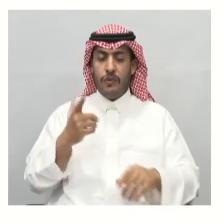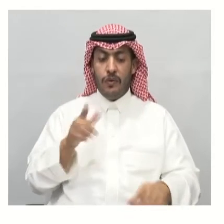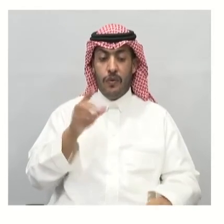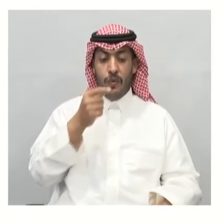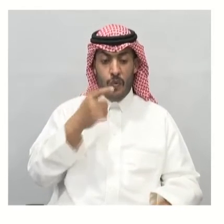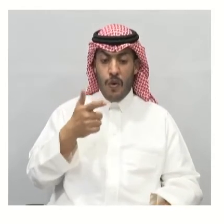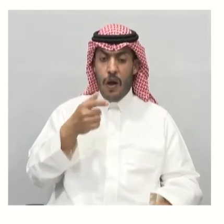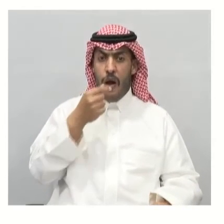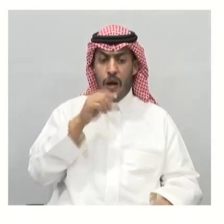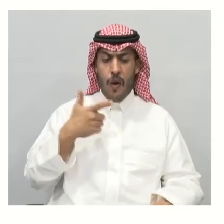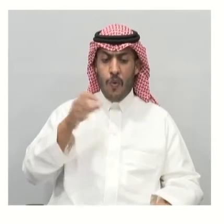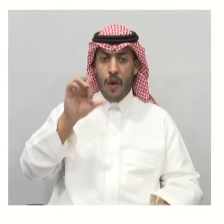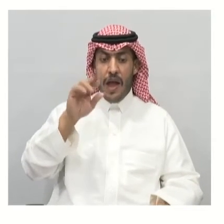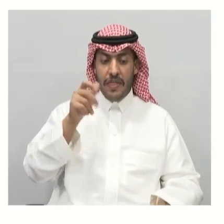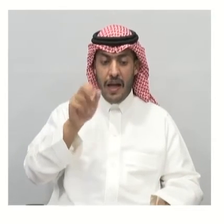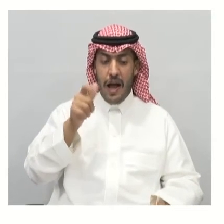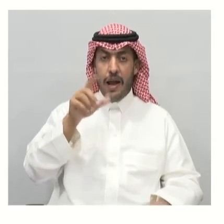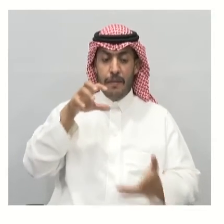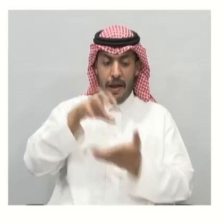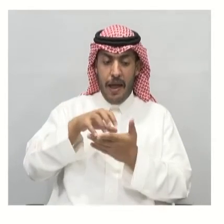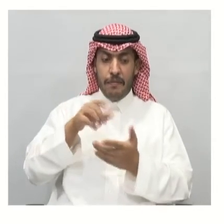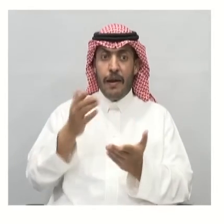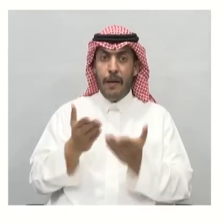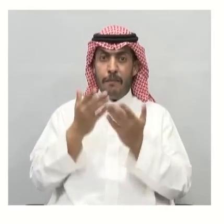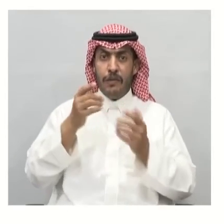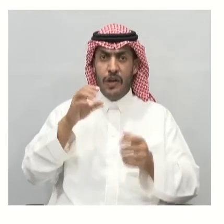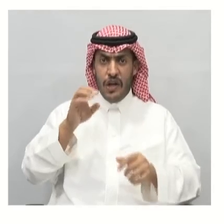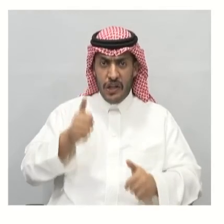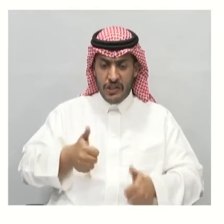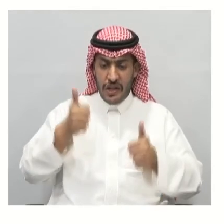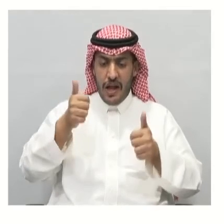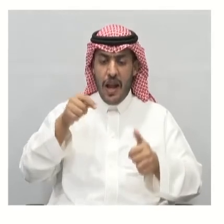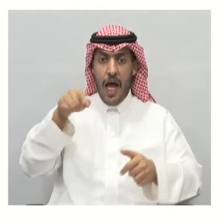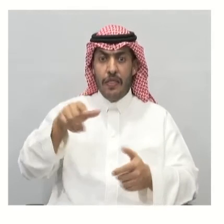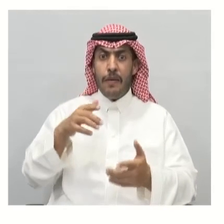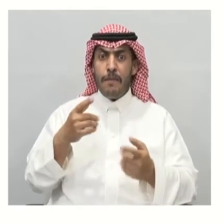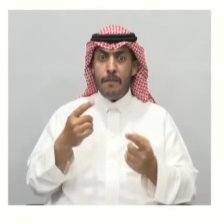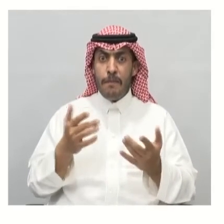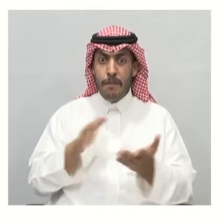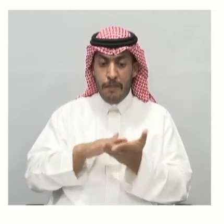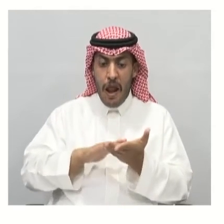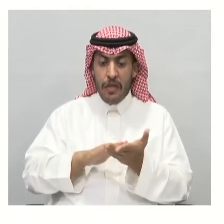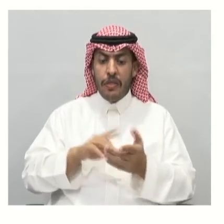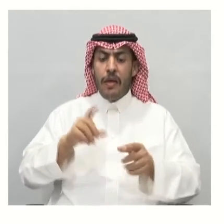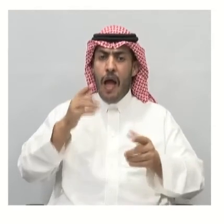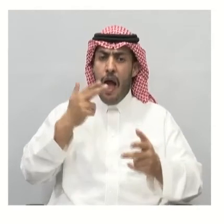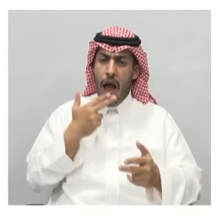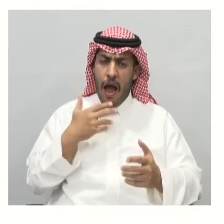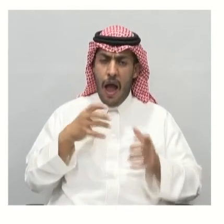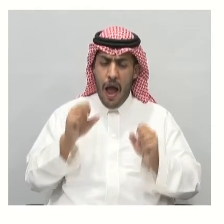ابراهيم ربي اجعل هذا بلدا امنا وارزق اهله من الثمرات صدق الله